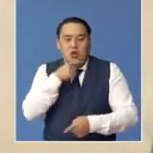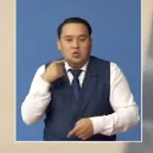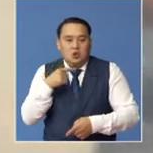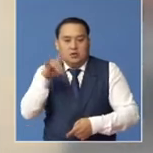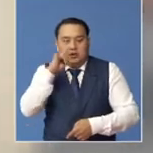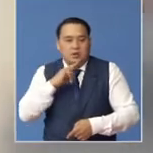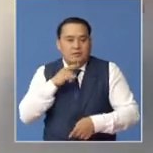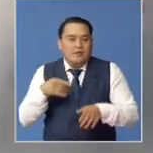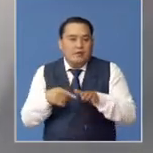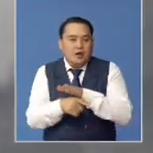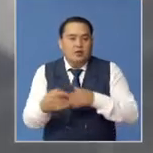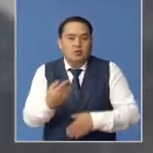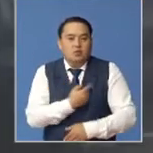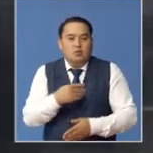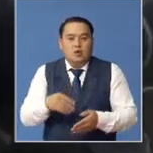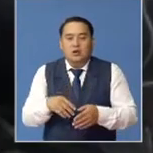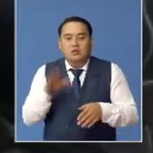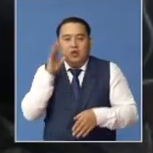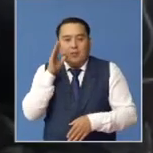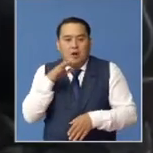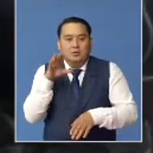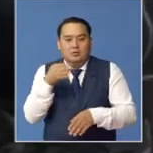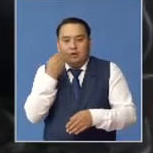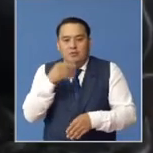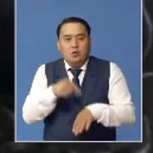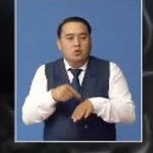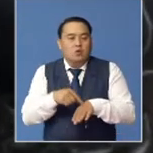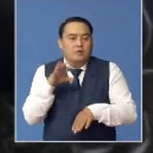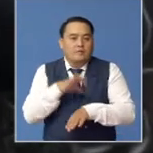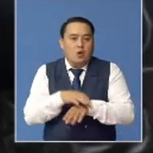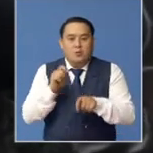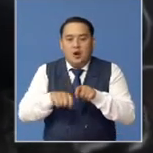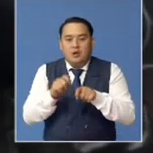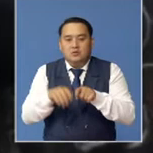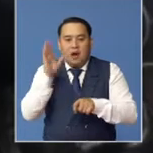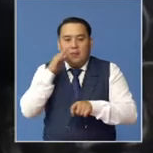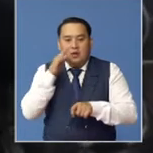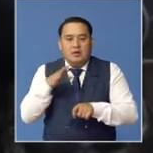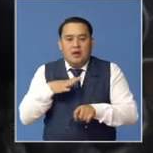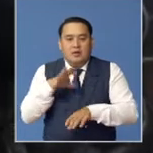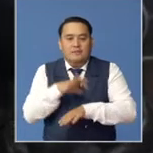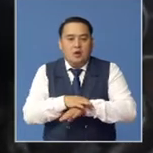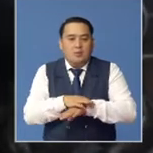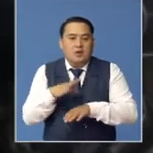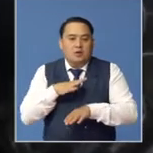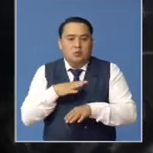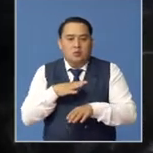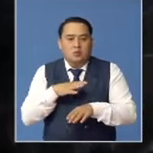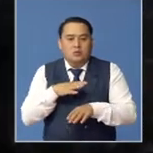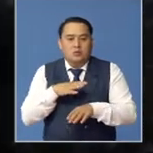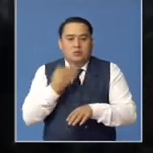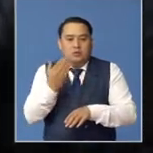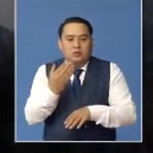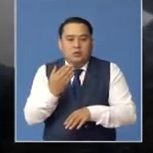Казахстана. Оперативно сработали четвероногие. При прохождении таможенного досмотра служебными собаками «Антас» и «Рига» было указано